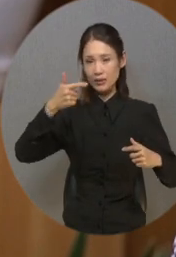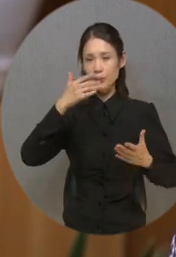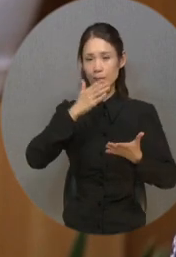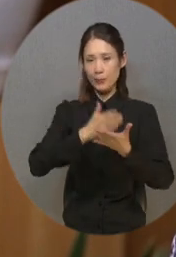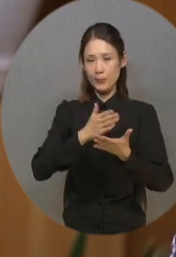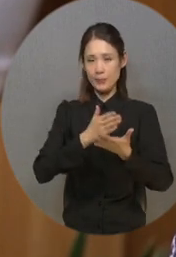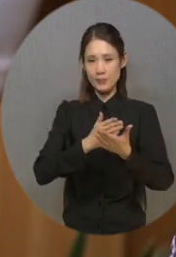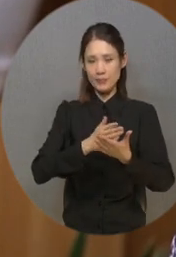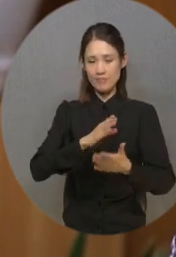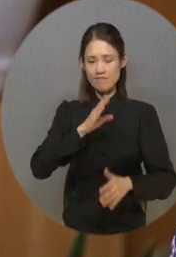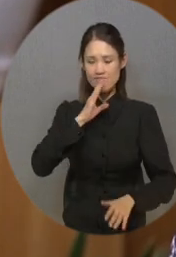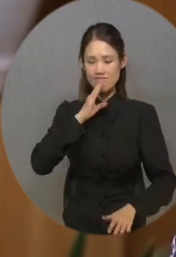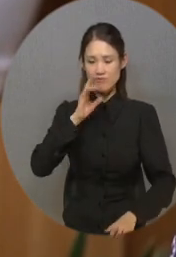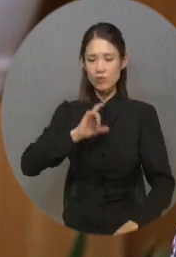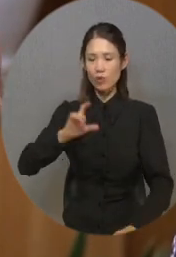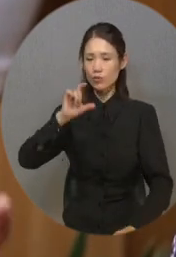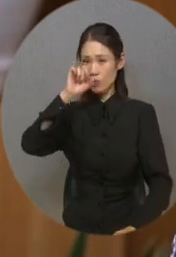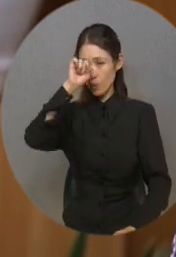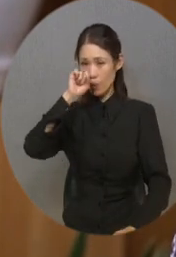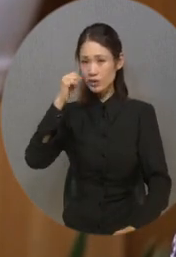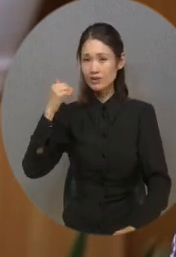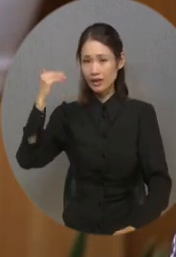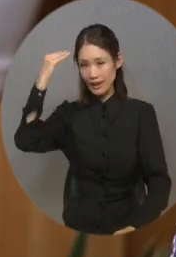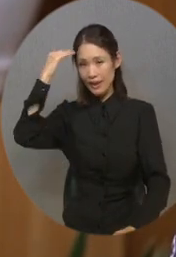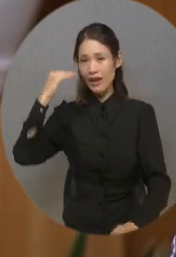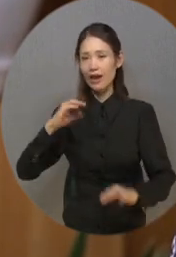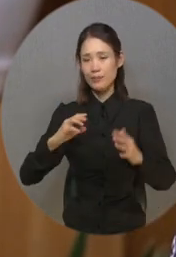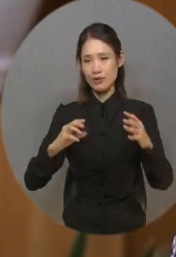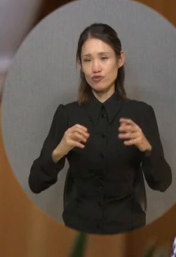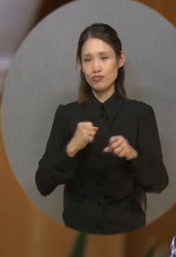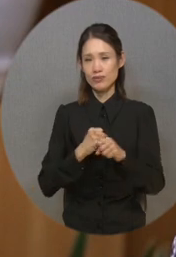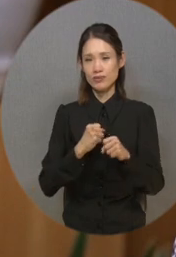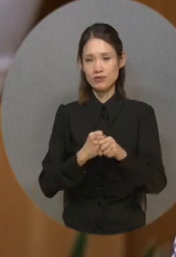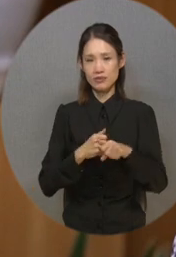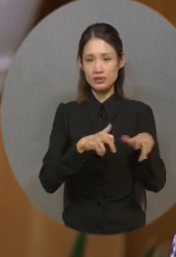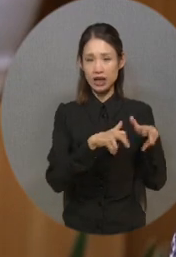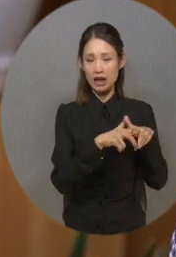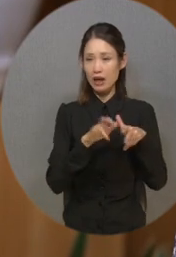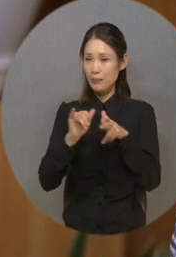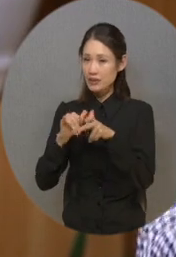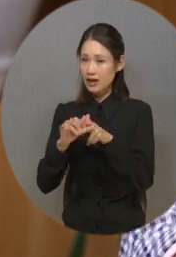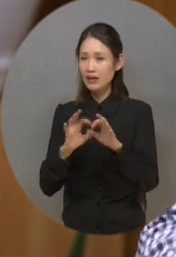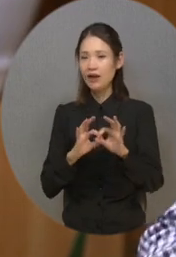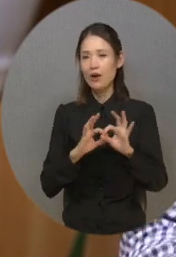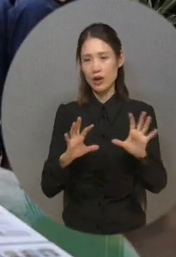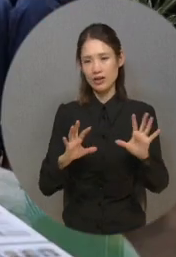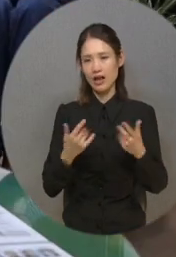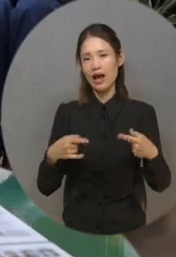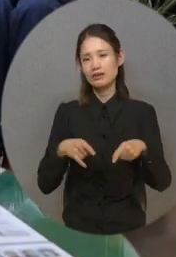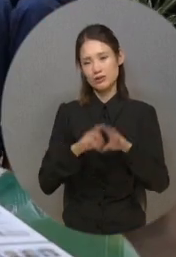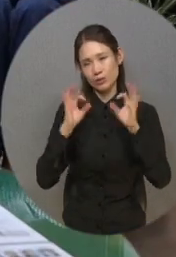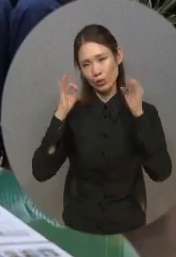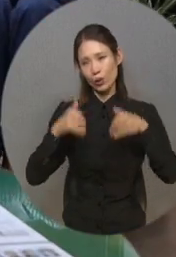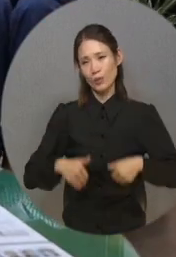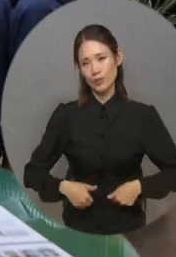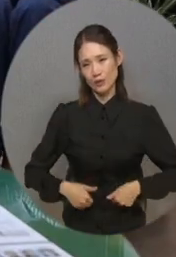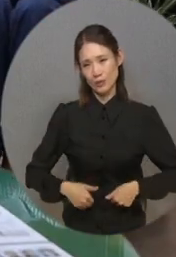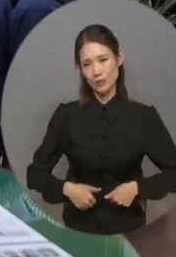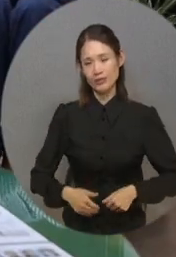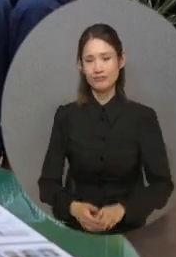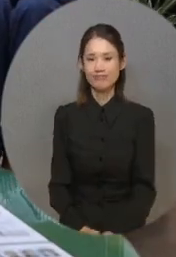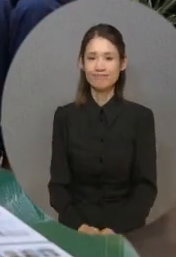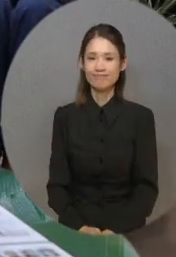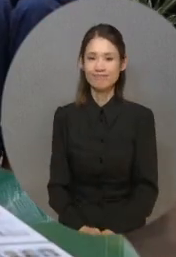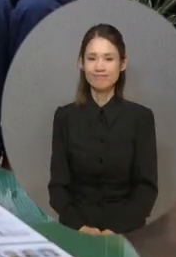성숙한 대한민국을 만드는데 우리 장애인이든 비장애인이든 함께 네. 같이 노력했으면 좋겠다는 말씀을 감사합니다. 아,